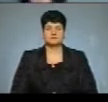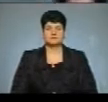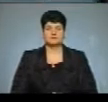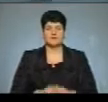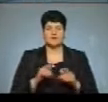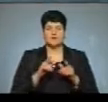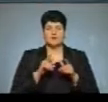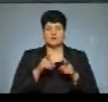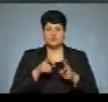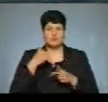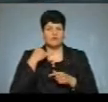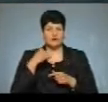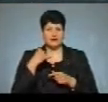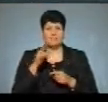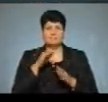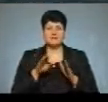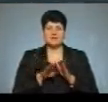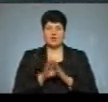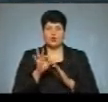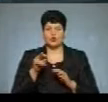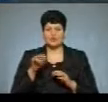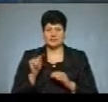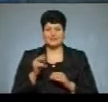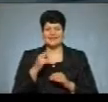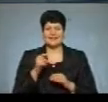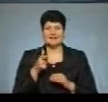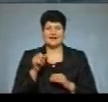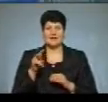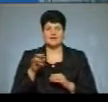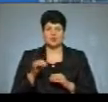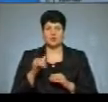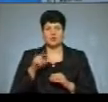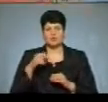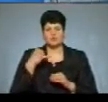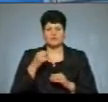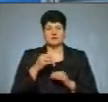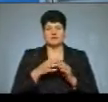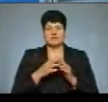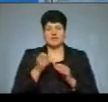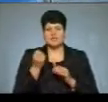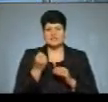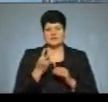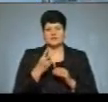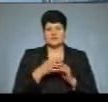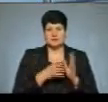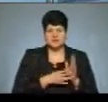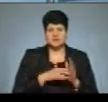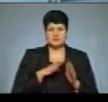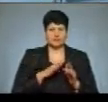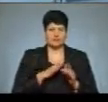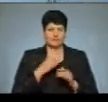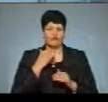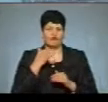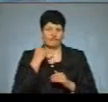Поступив виклик на Підволочиськ, на Данила Галицького. Це вже люди подзвонили 12-19, от поступив виклик. Останній виклик, що самі вже